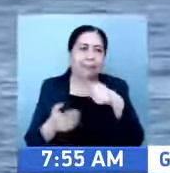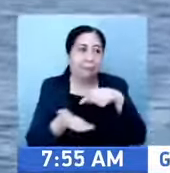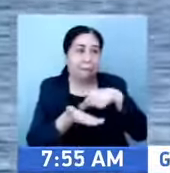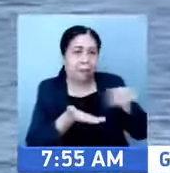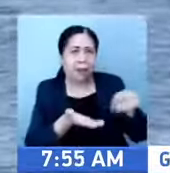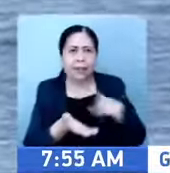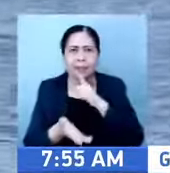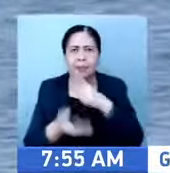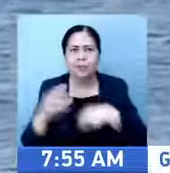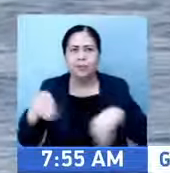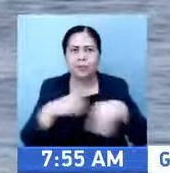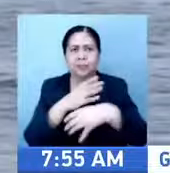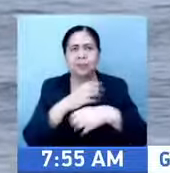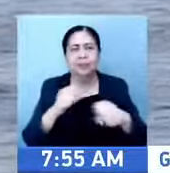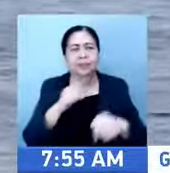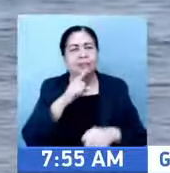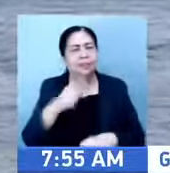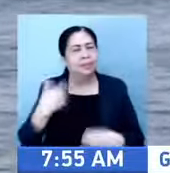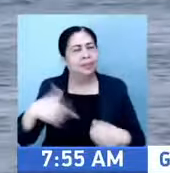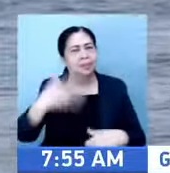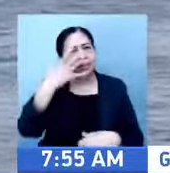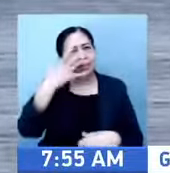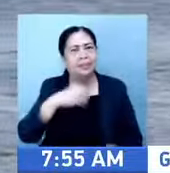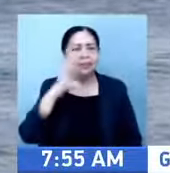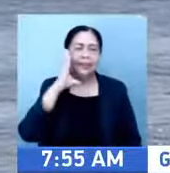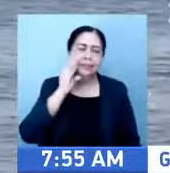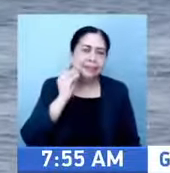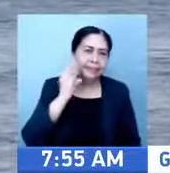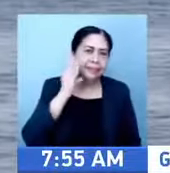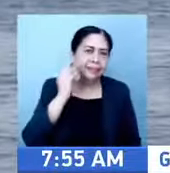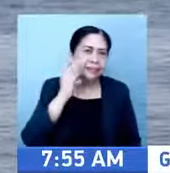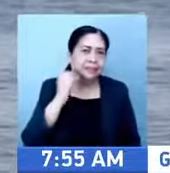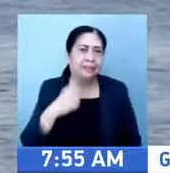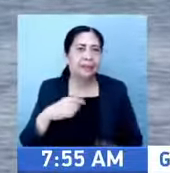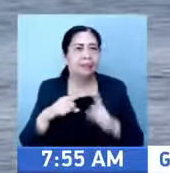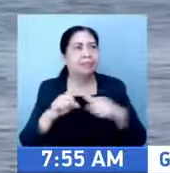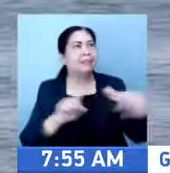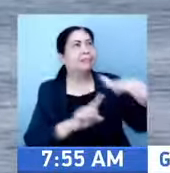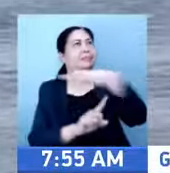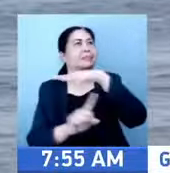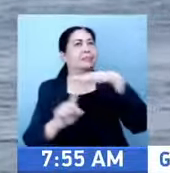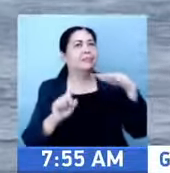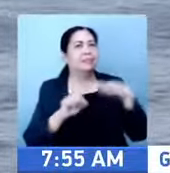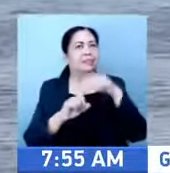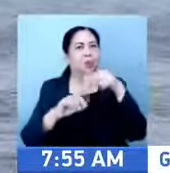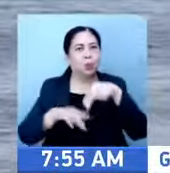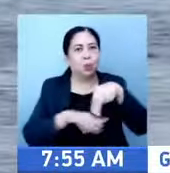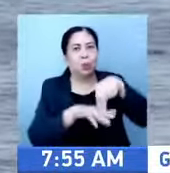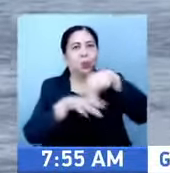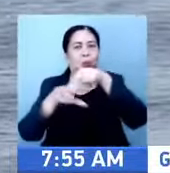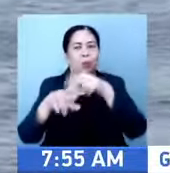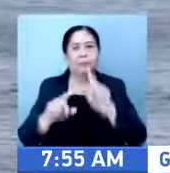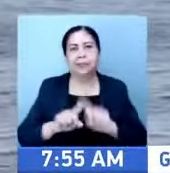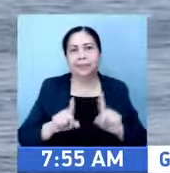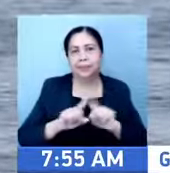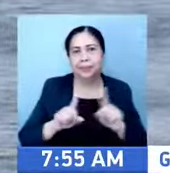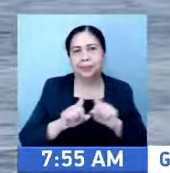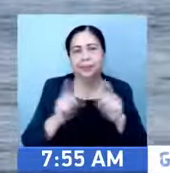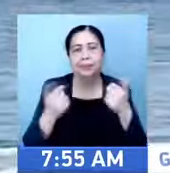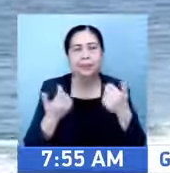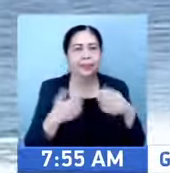lang akong masabi. Sobrang ganda. At sa ganda pa nung paligid. Hindi lang flyboard ang meron. Ang daming pang iba activities na meron. Meron pang